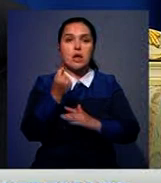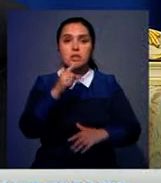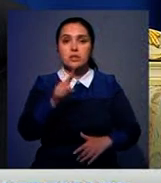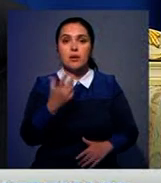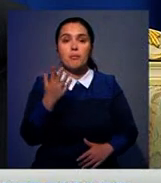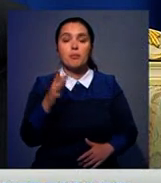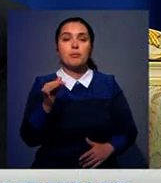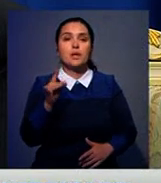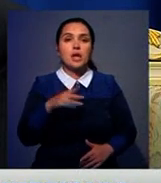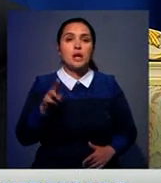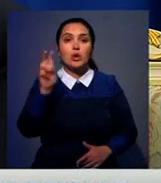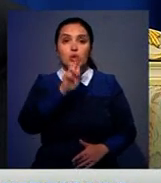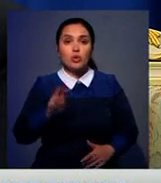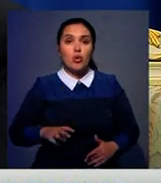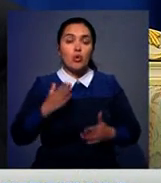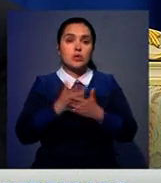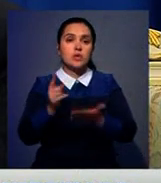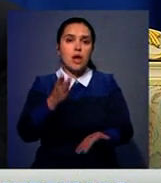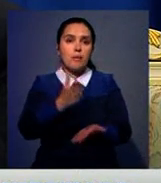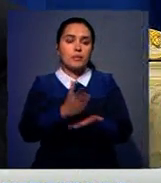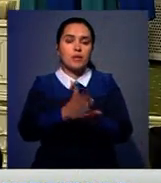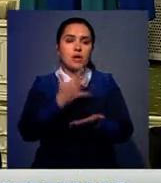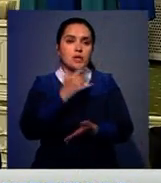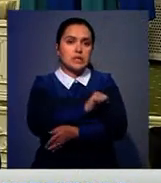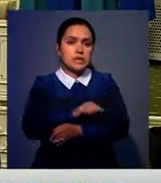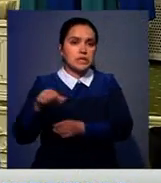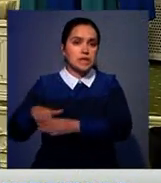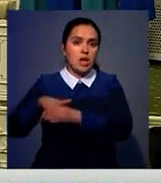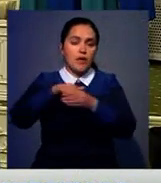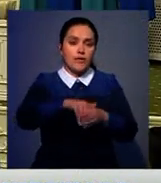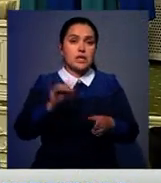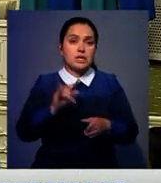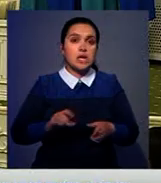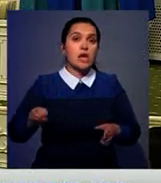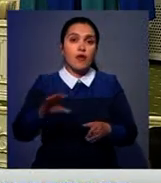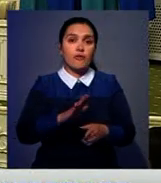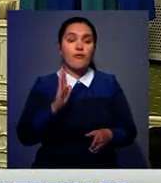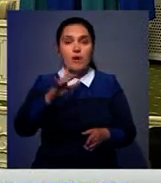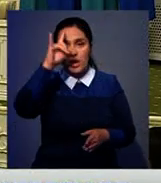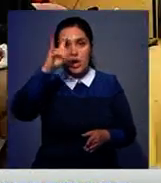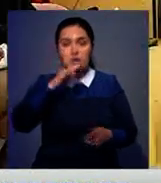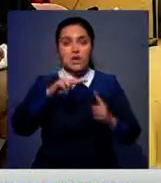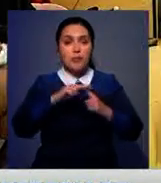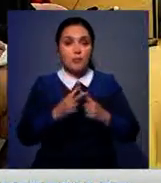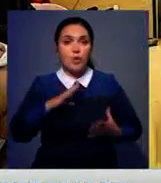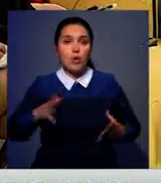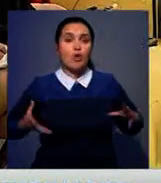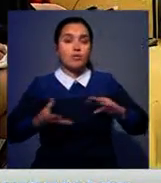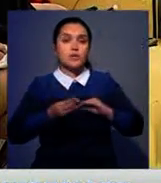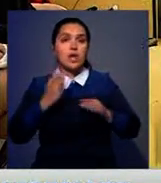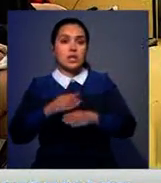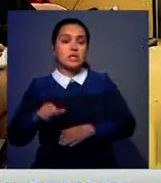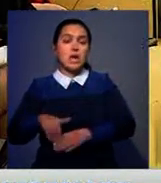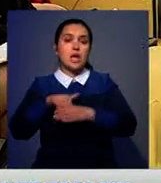миллиардов американских долларов превысил приток прямых иностранных инвестиций из Евросоюза. Это практически половина от общего объема